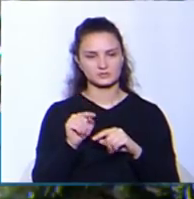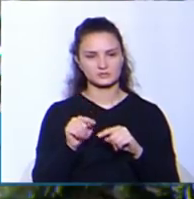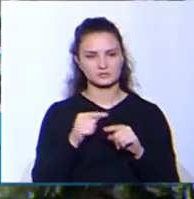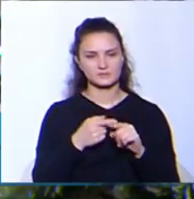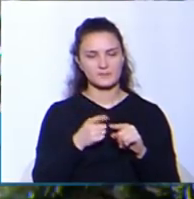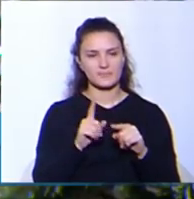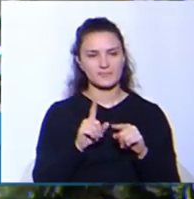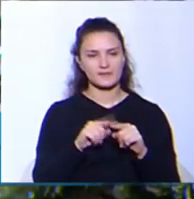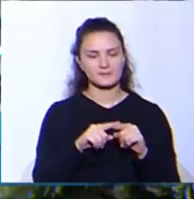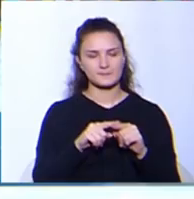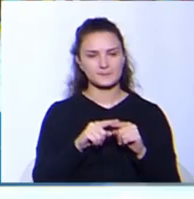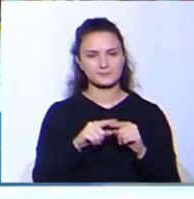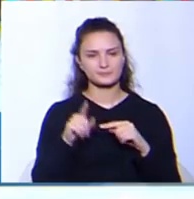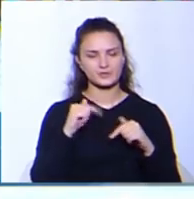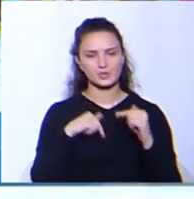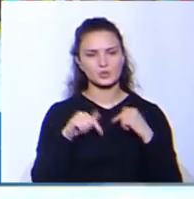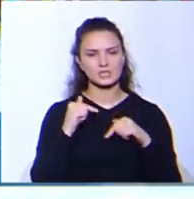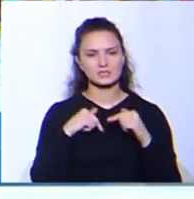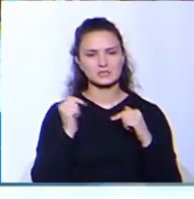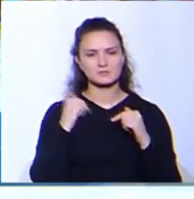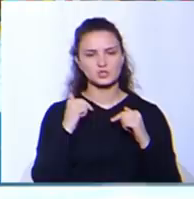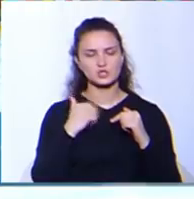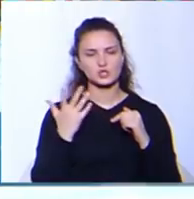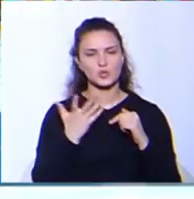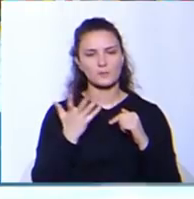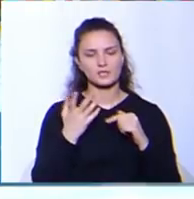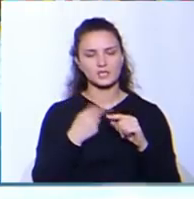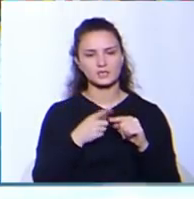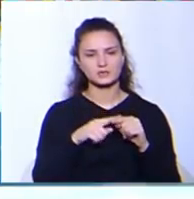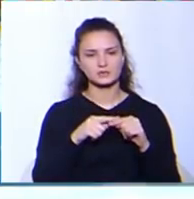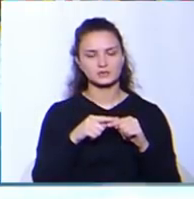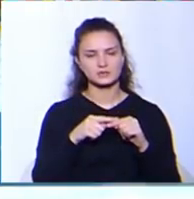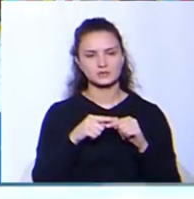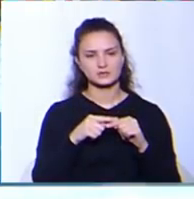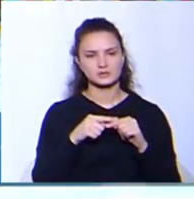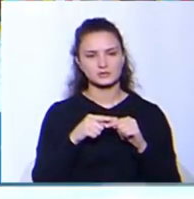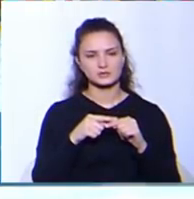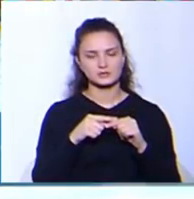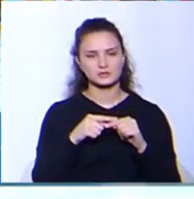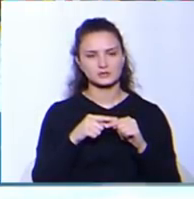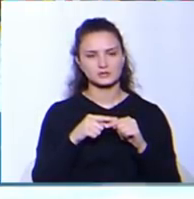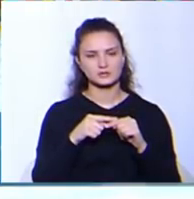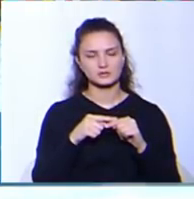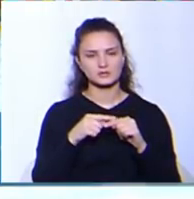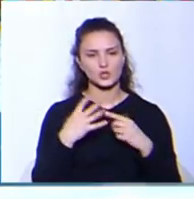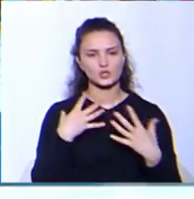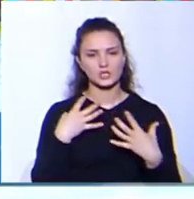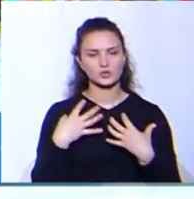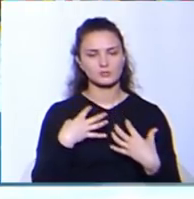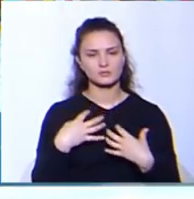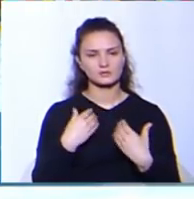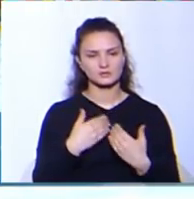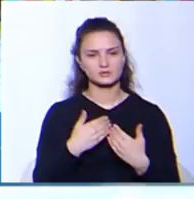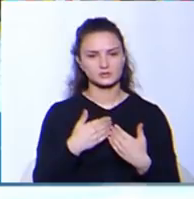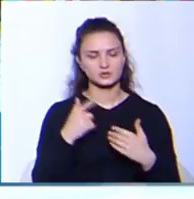დეკომპენსაცია ხდება ორგანიზმში რომელიღაც აი ამ წამყვანი ორგანოების